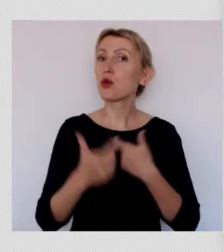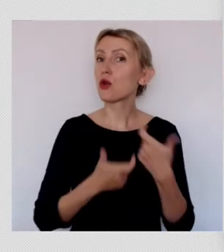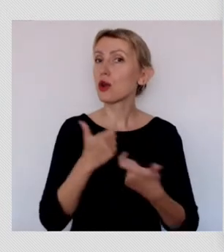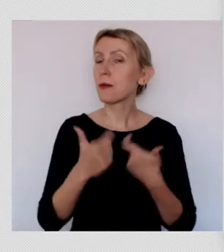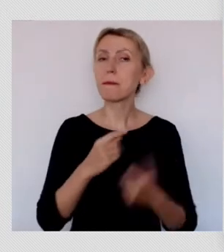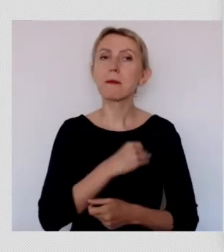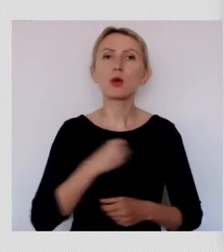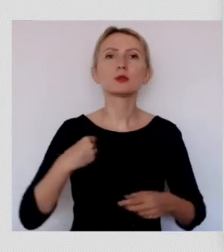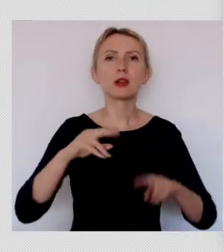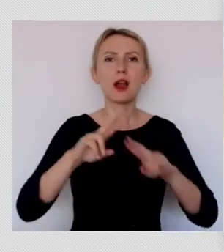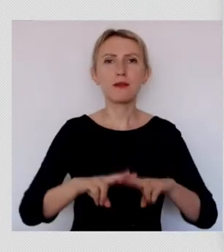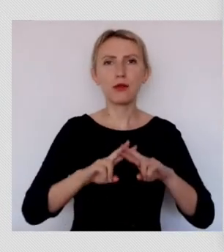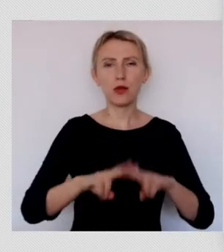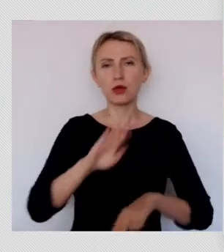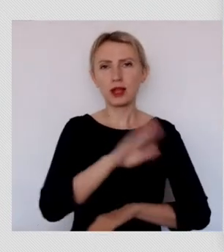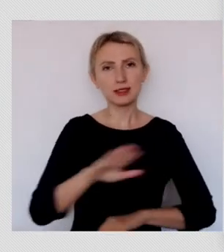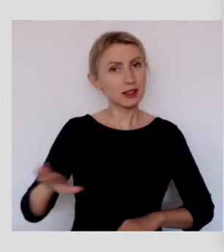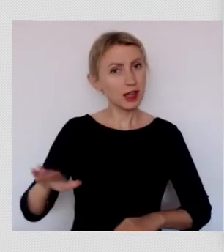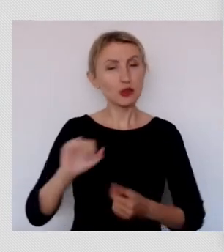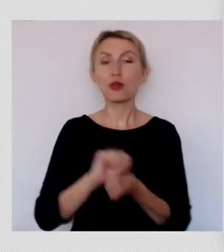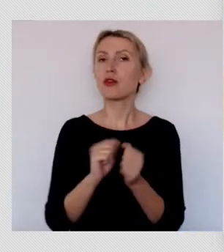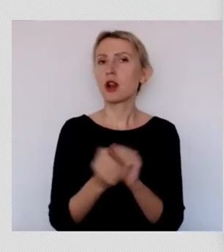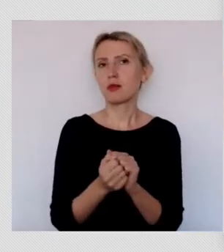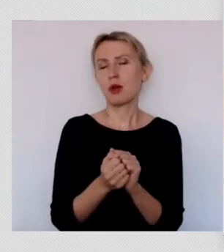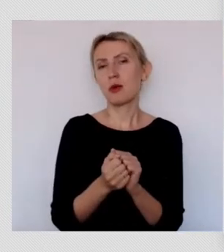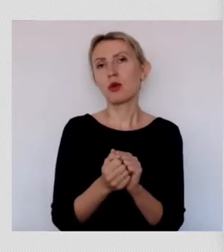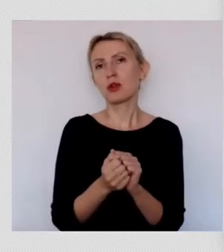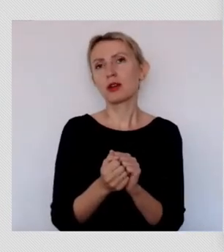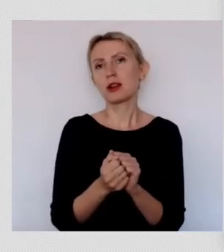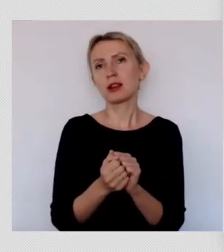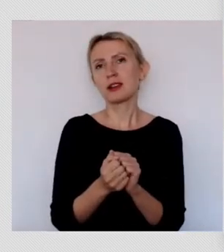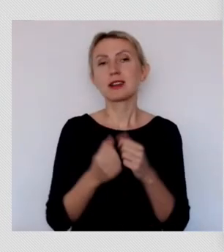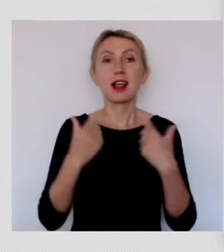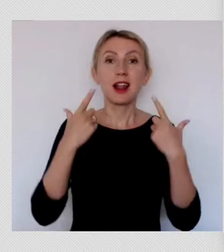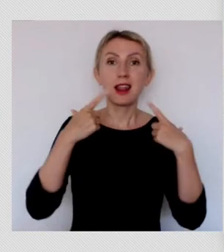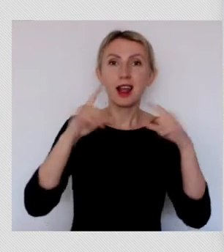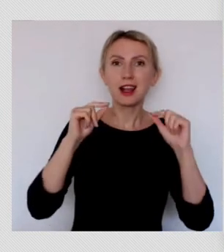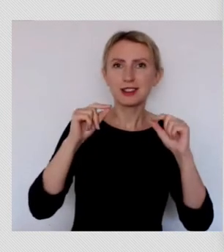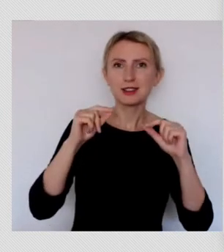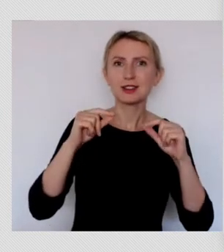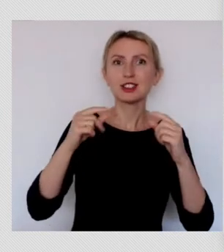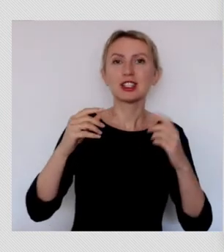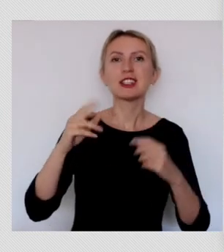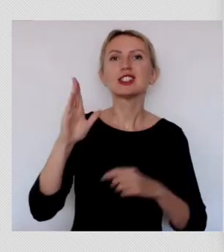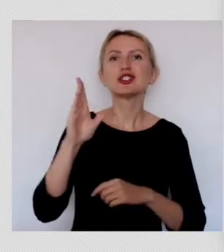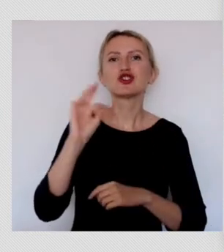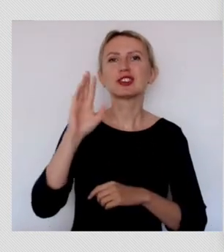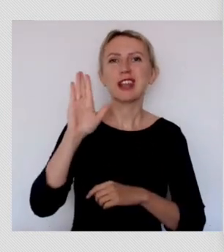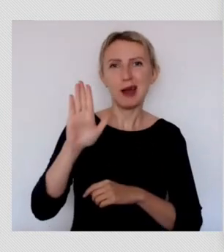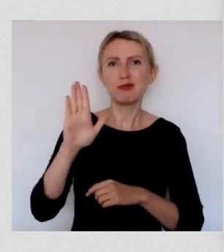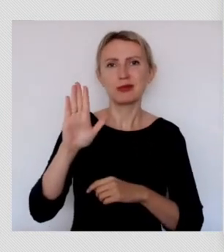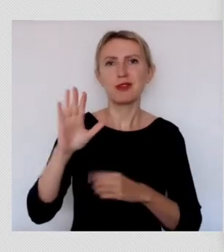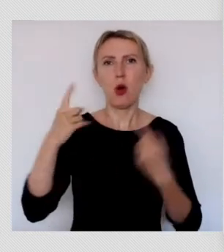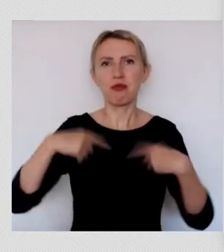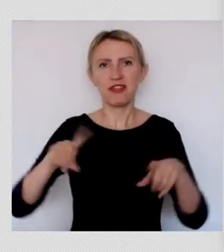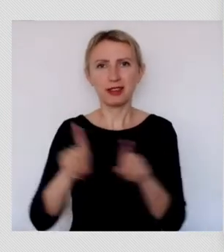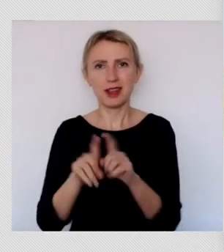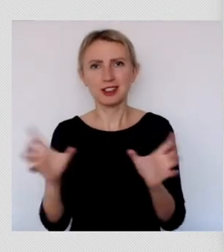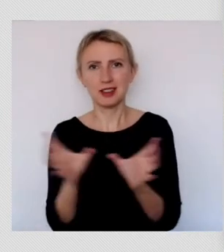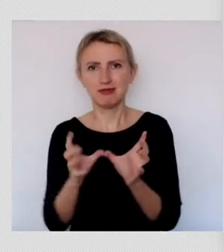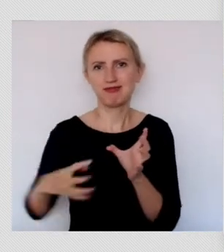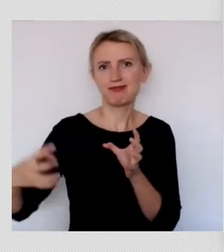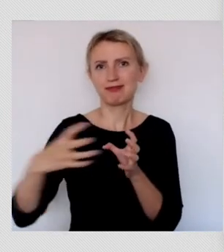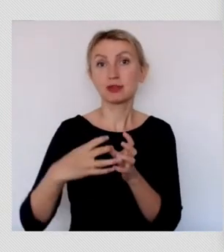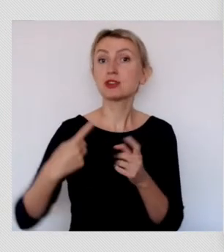Polską Fundację Narodową, czy z drugiej strony spontaniczny sztab obywatelski. I pytanie, czy